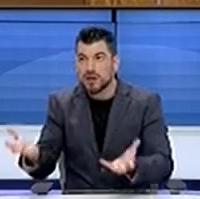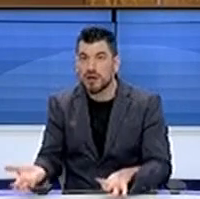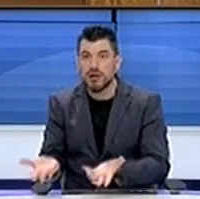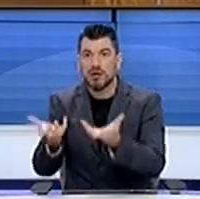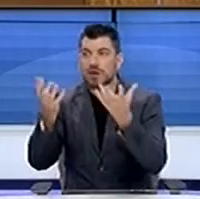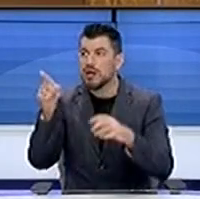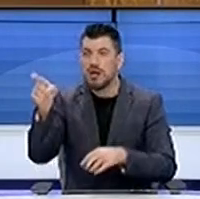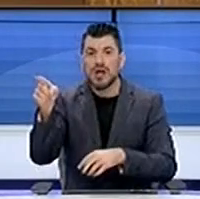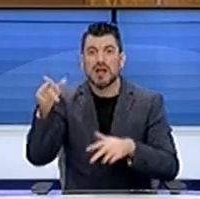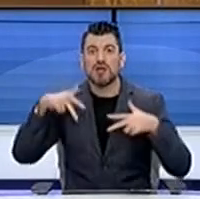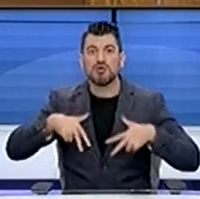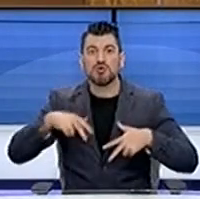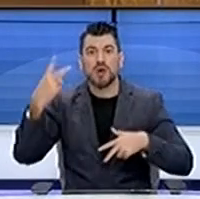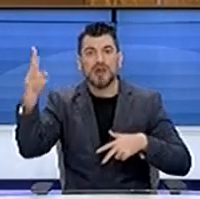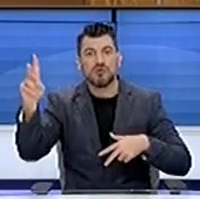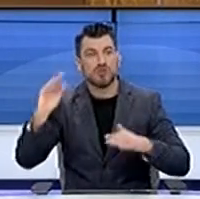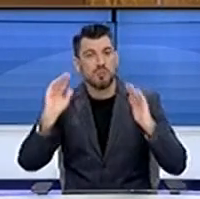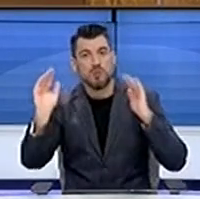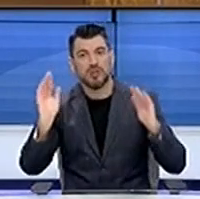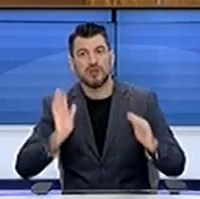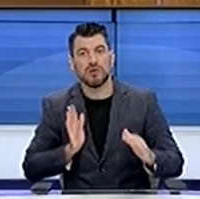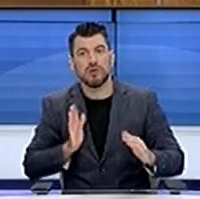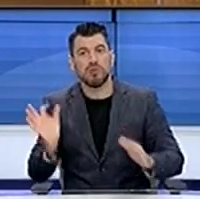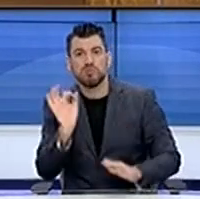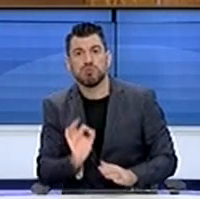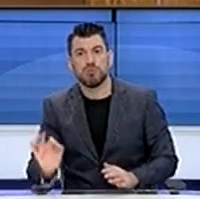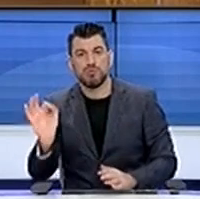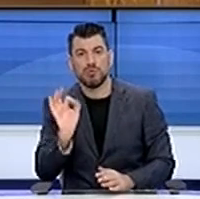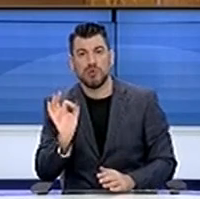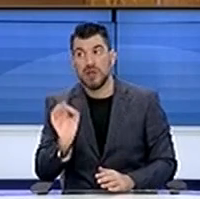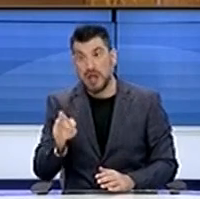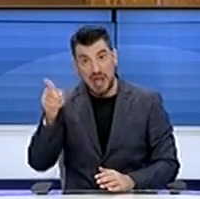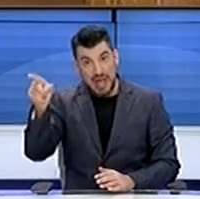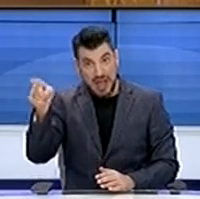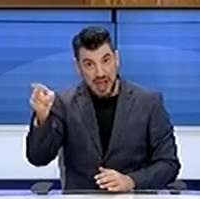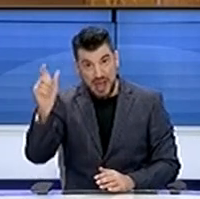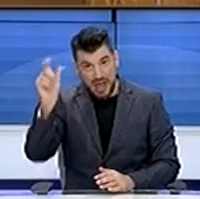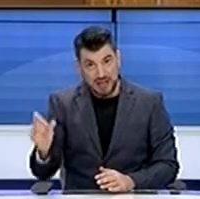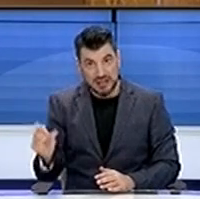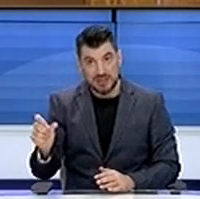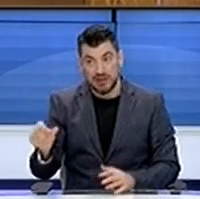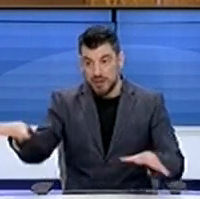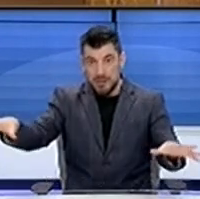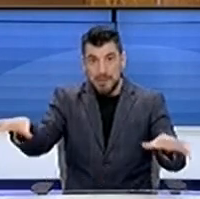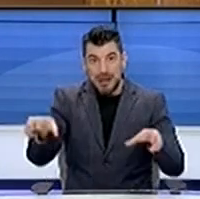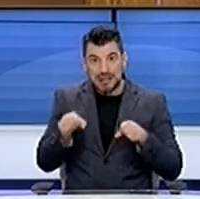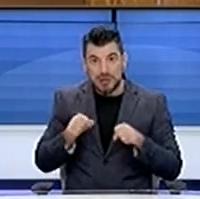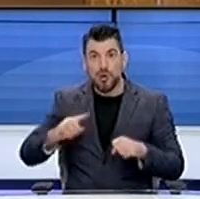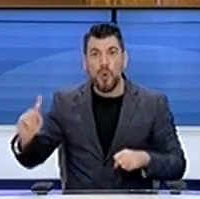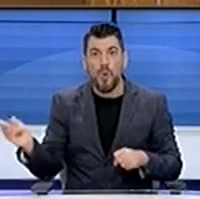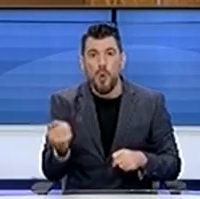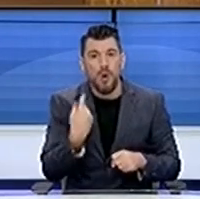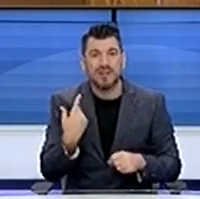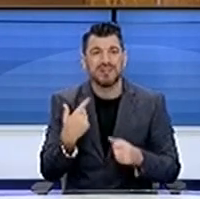Εσείς δεν συγκεντρώσατε όλες τις εξουσίες στο γραφείο σας εν ονόματι της